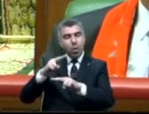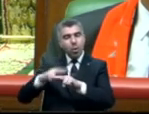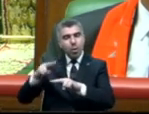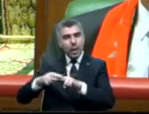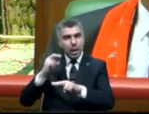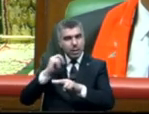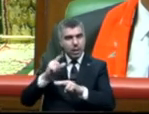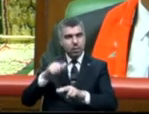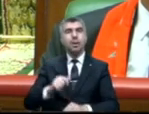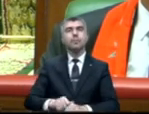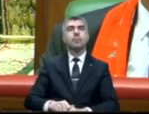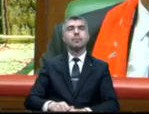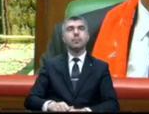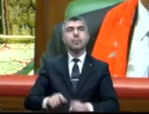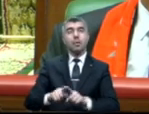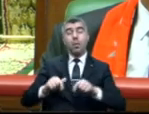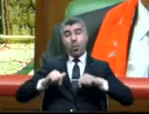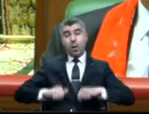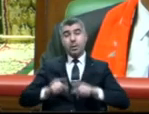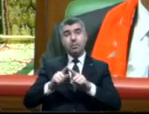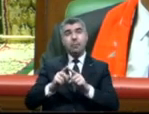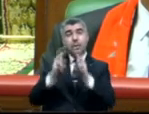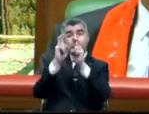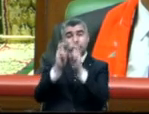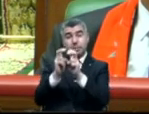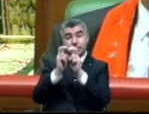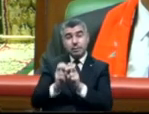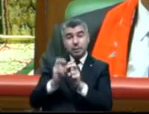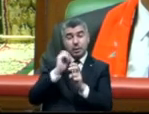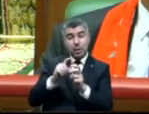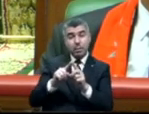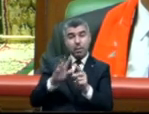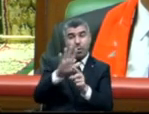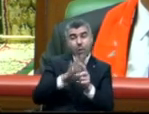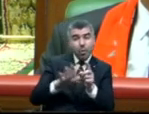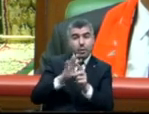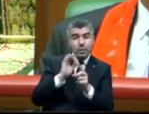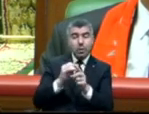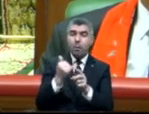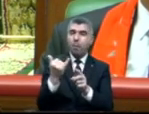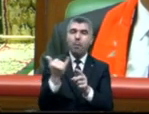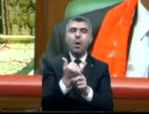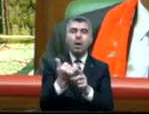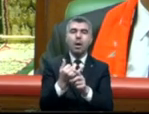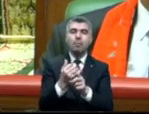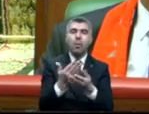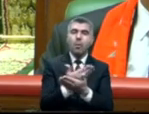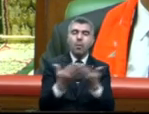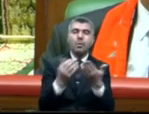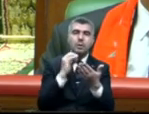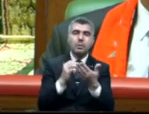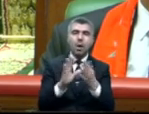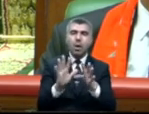الكلى. السيد الوزير المحترم، إن الجفاف وقلة التساقطات بالأقاليم الجنوبية المغربية يعد مسألة بنيوية تتطلب